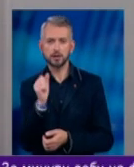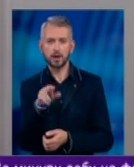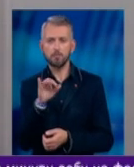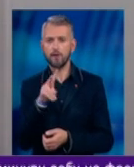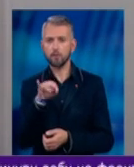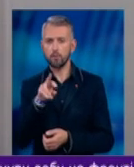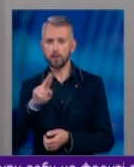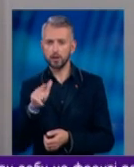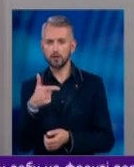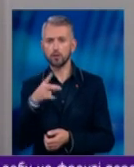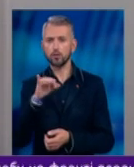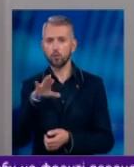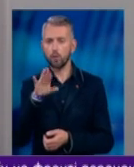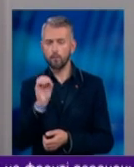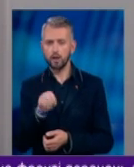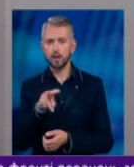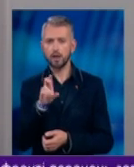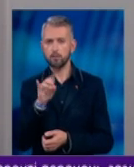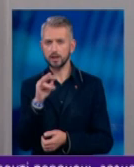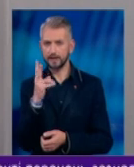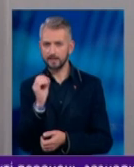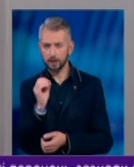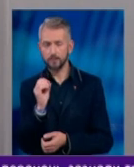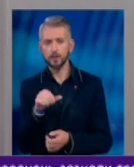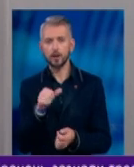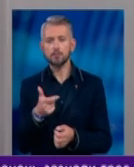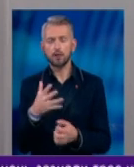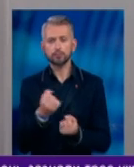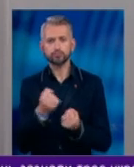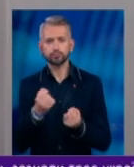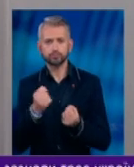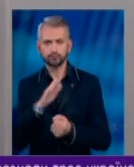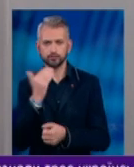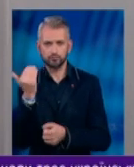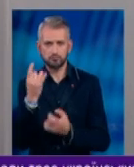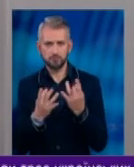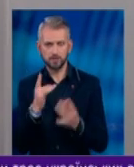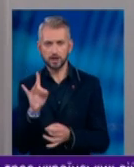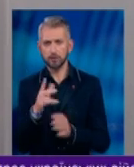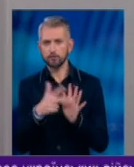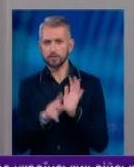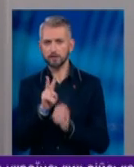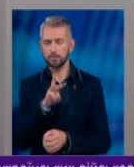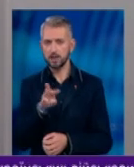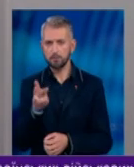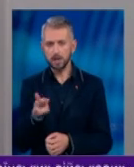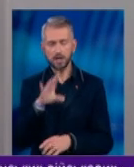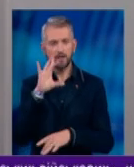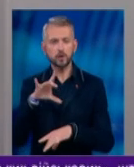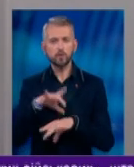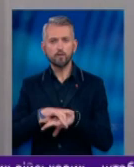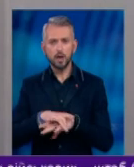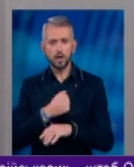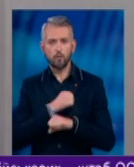Гнутове та Лебединське. Окрім цього, по декілька розривів від ворожих мін калібру 82 мм зафіксували